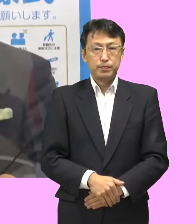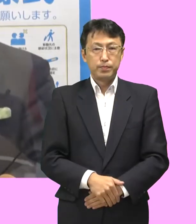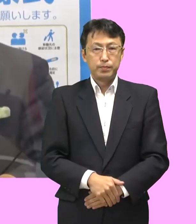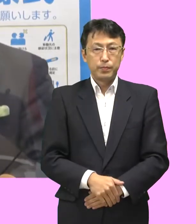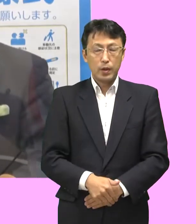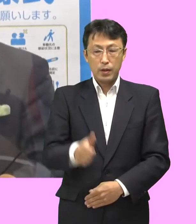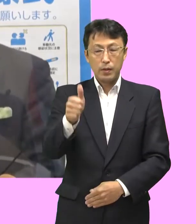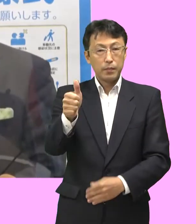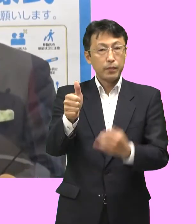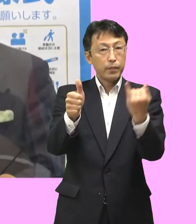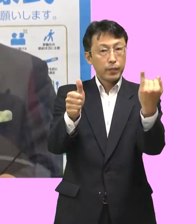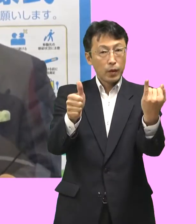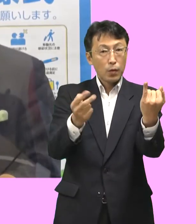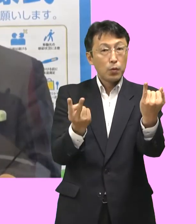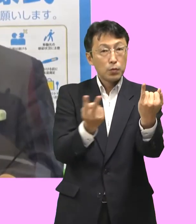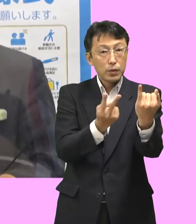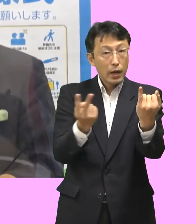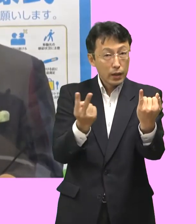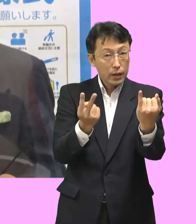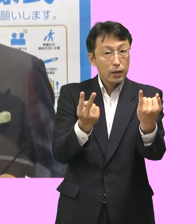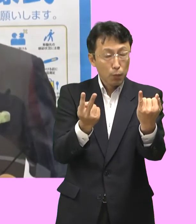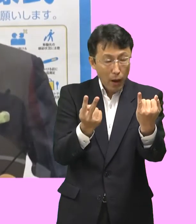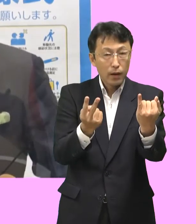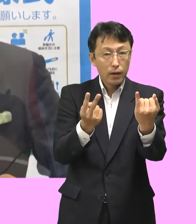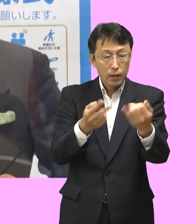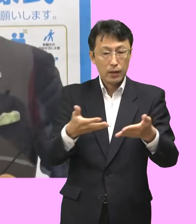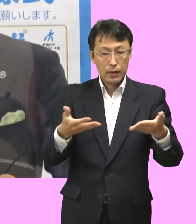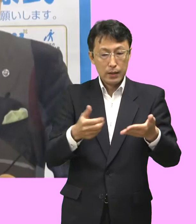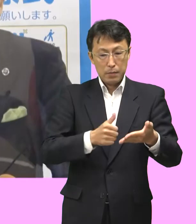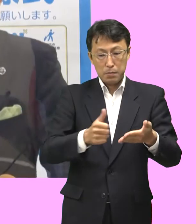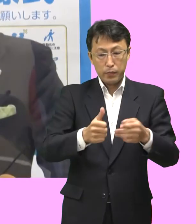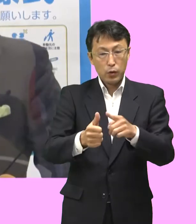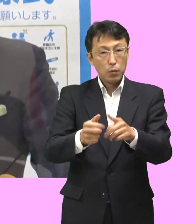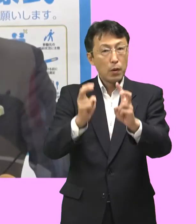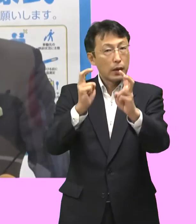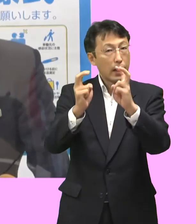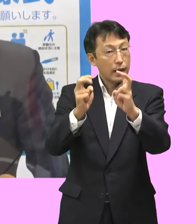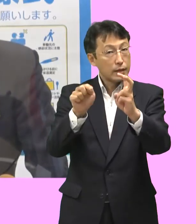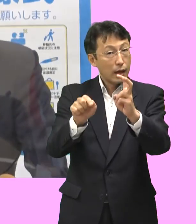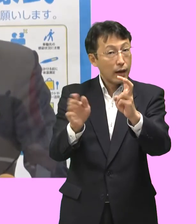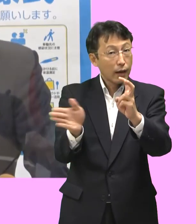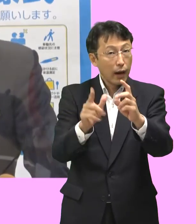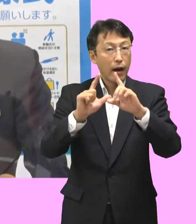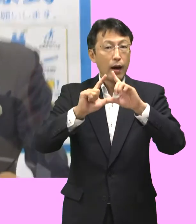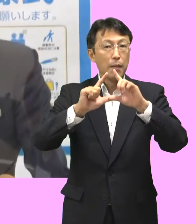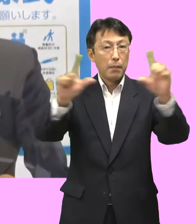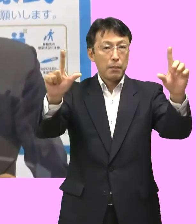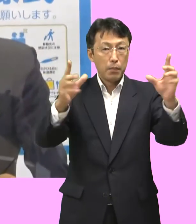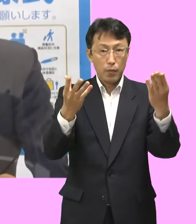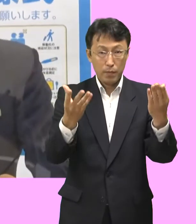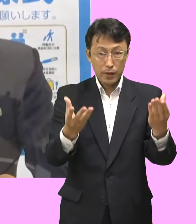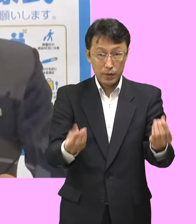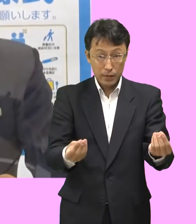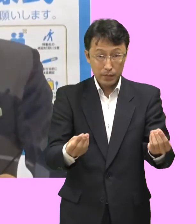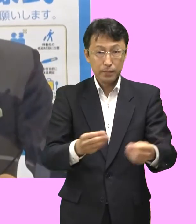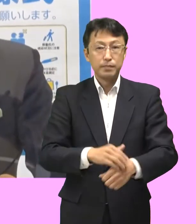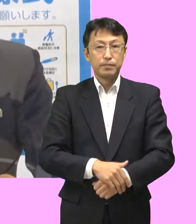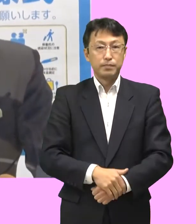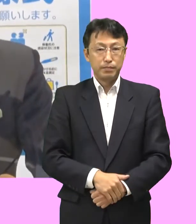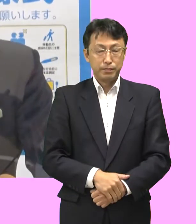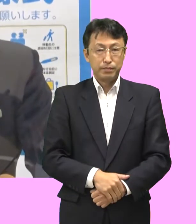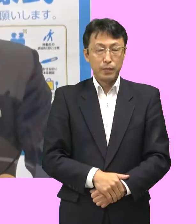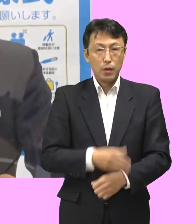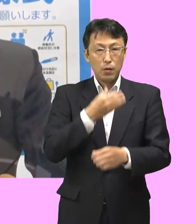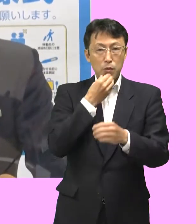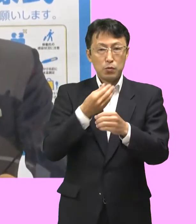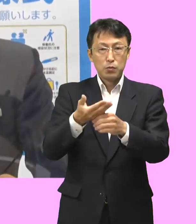利用者の方から、発表がすでに、公表がなされているようでありますが、市内における、